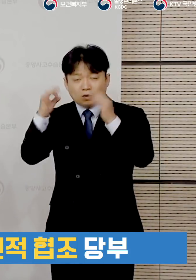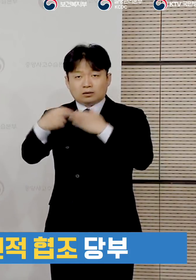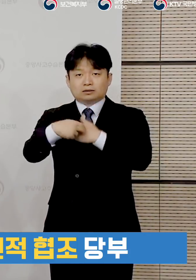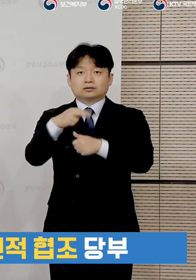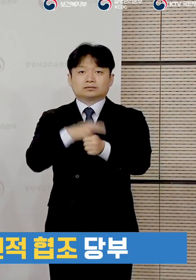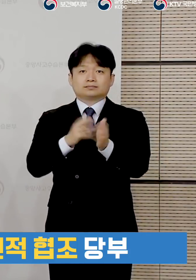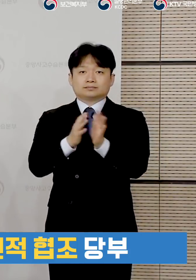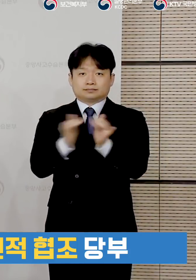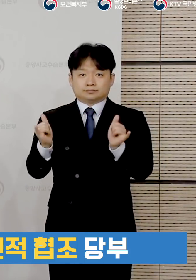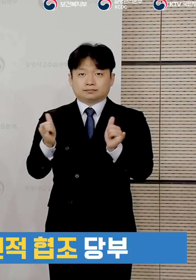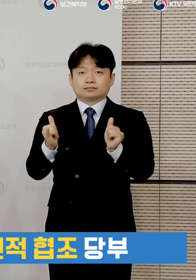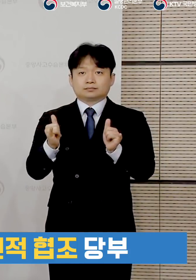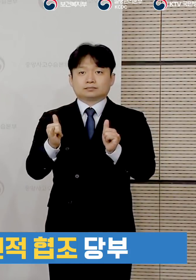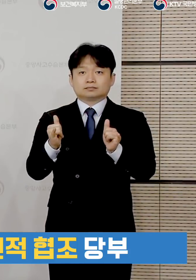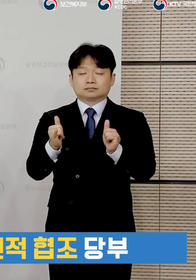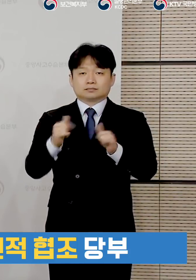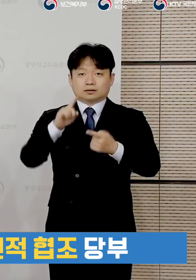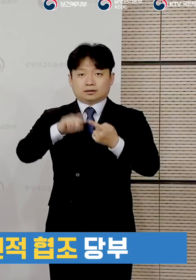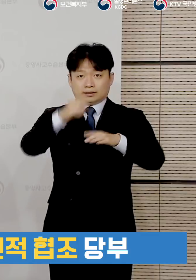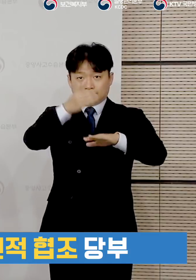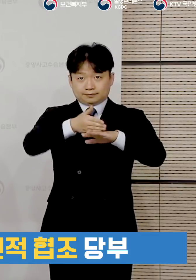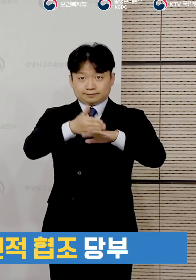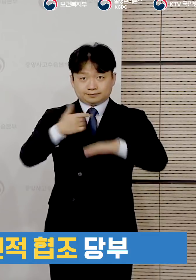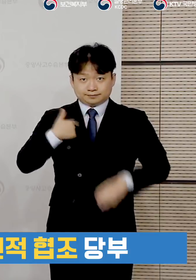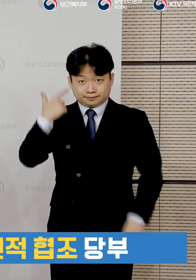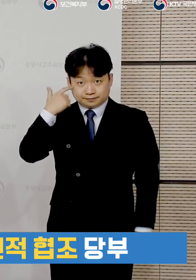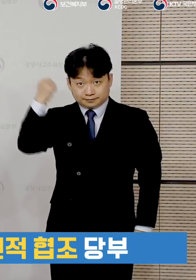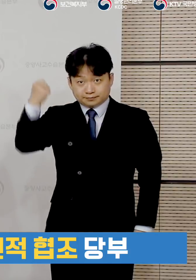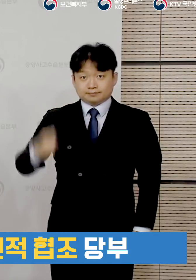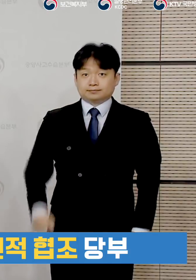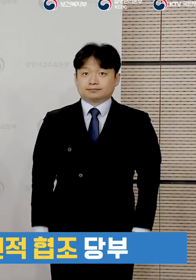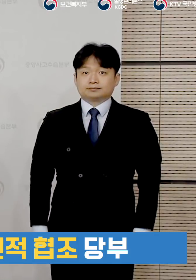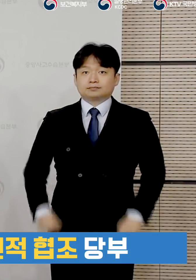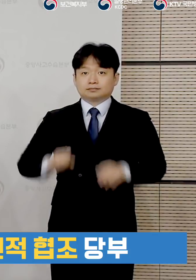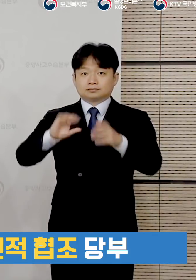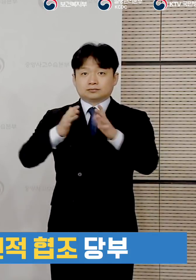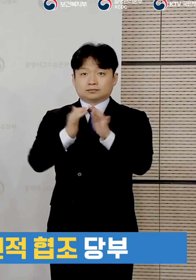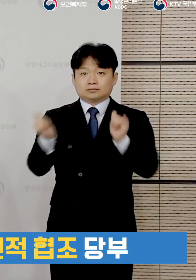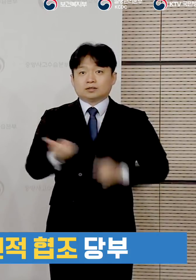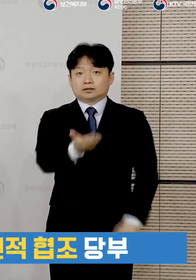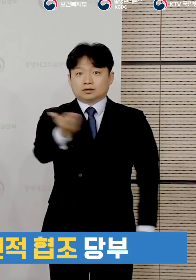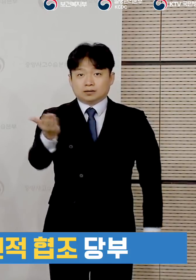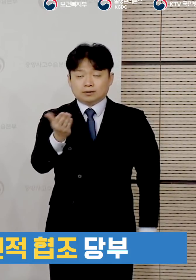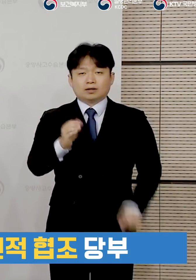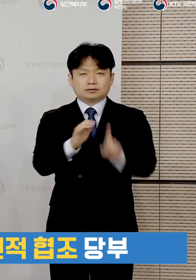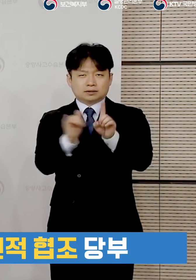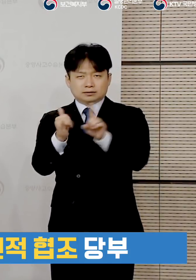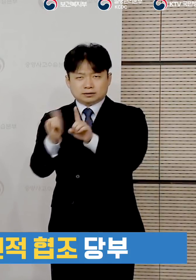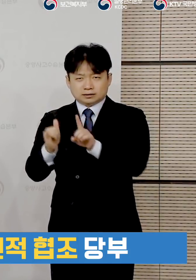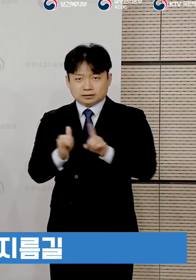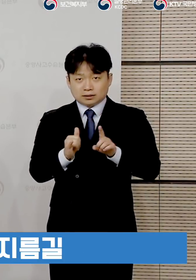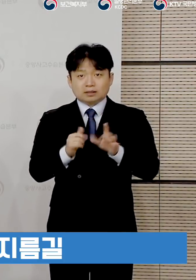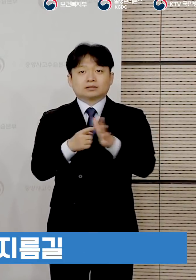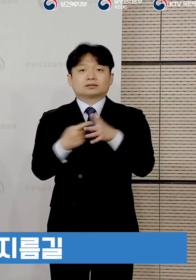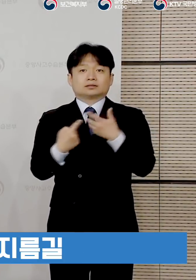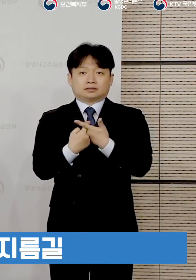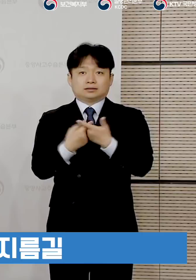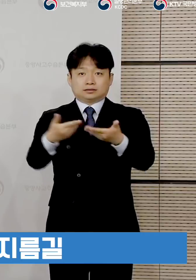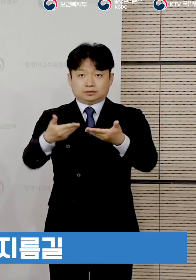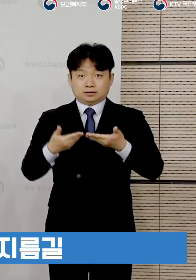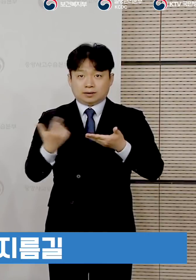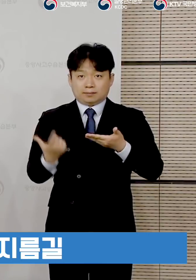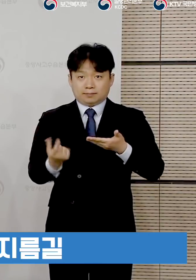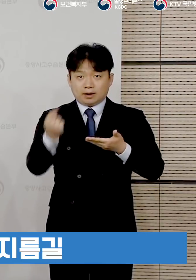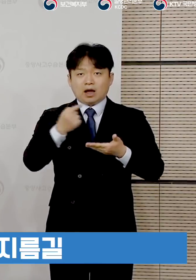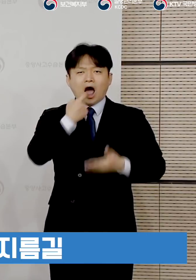의료진들의 노고를 깊이 이해하시고 현장에서의 국민 여러분 한 분 한 분의 협조가 이분들이 보다 빠른 시간 안에